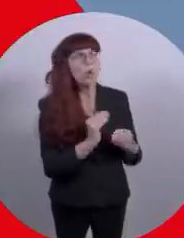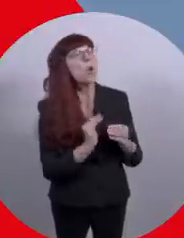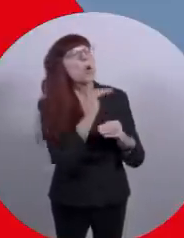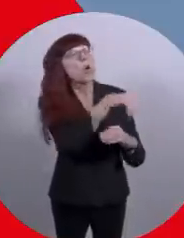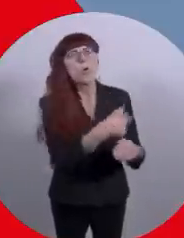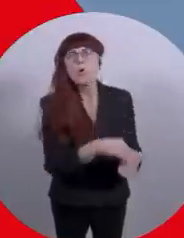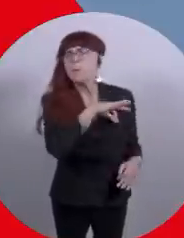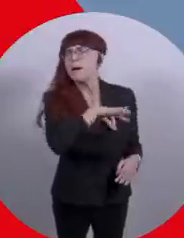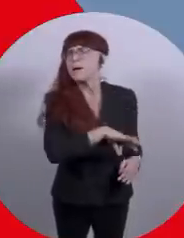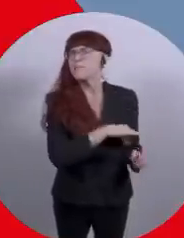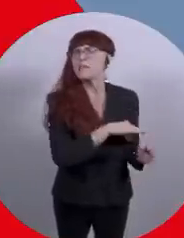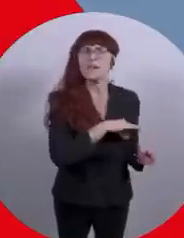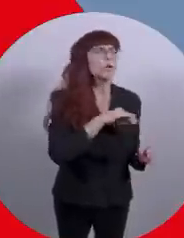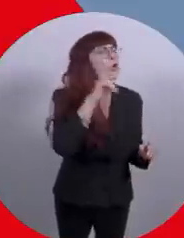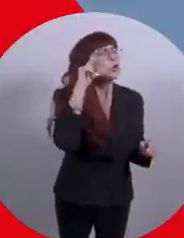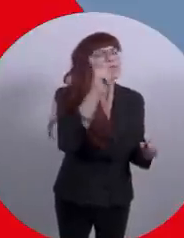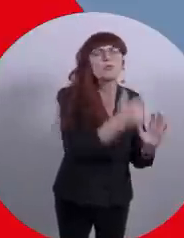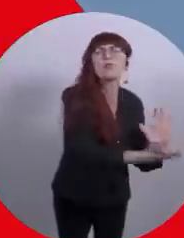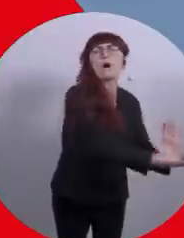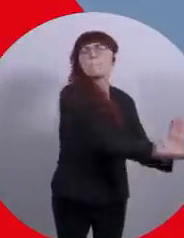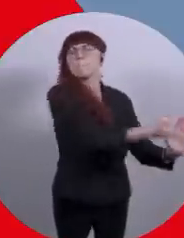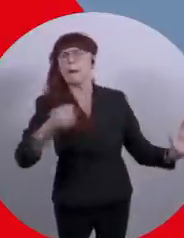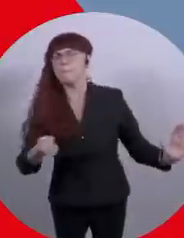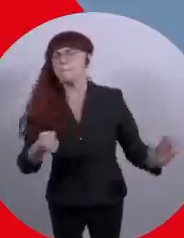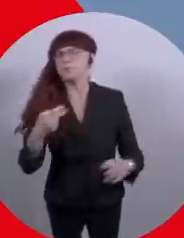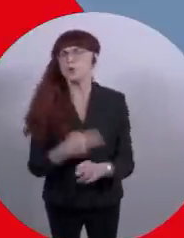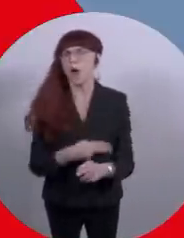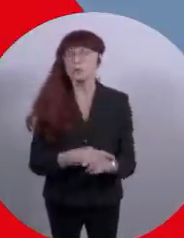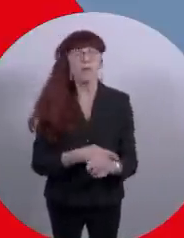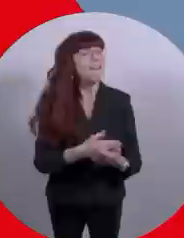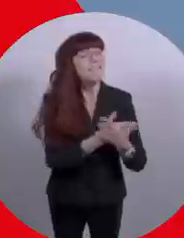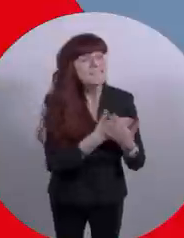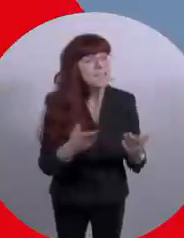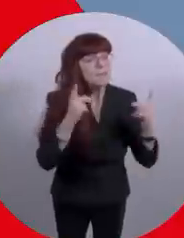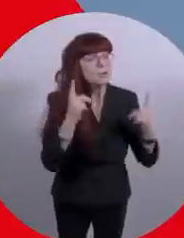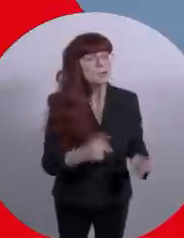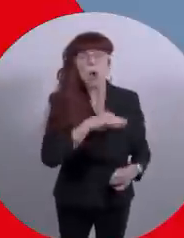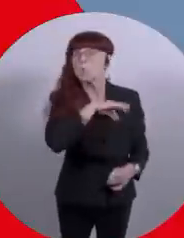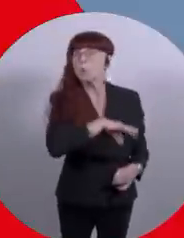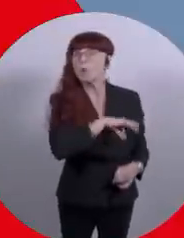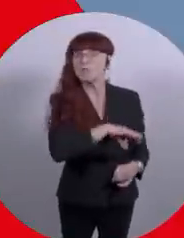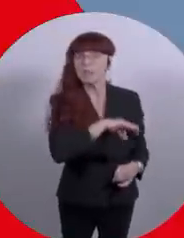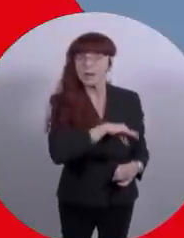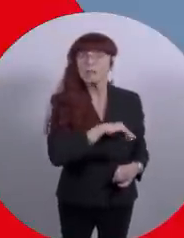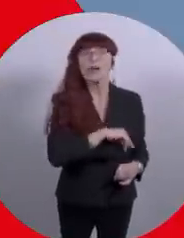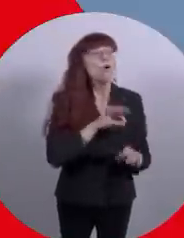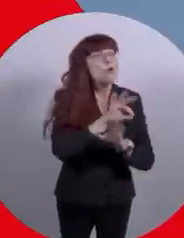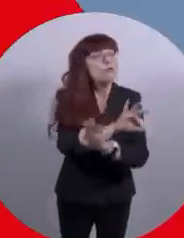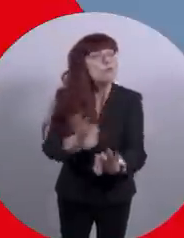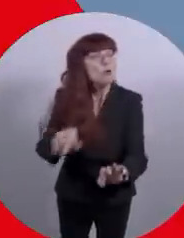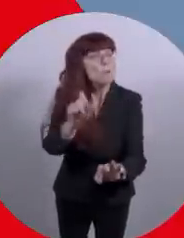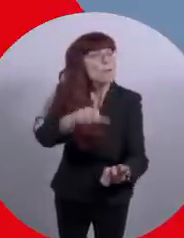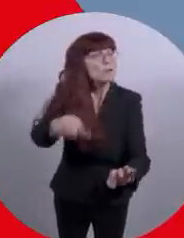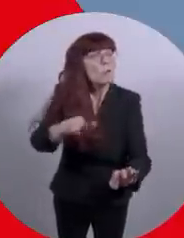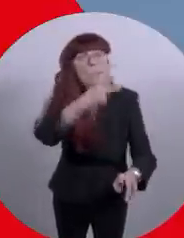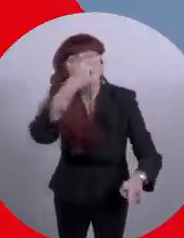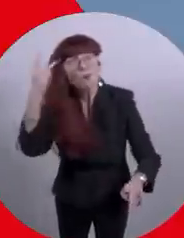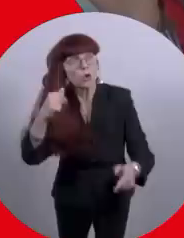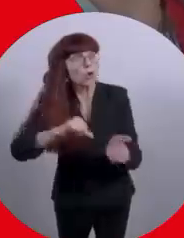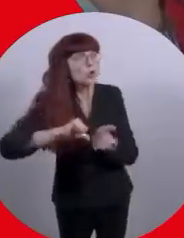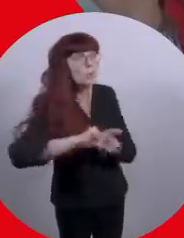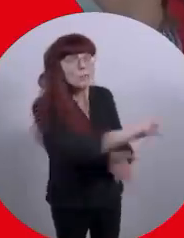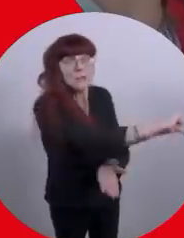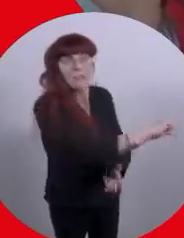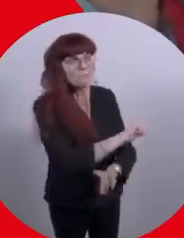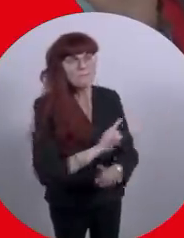abschöpft da kann sie gar kein Diskussion gibt niemand davon Profit auf Kosten unserer Welt machen liebe Genossinnen genossen bevor